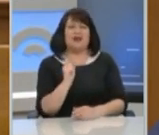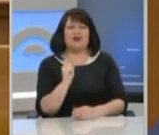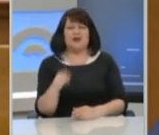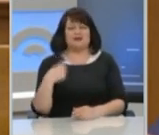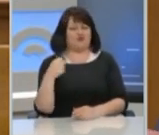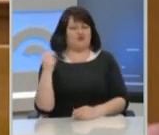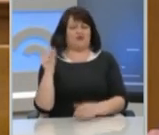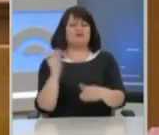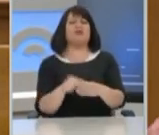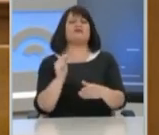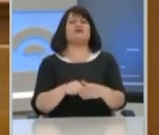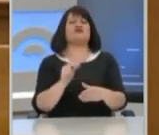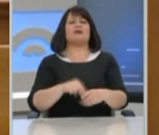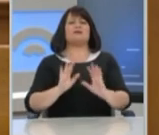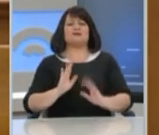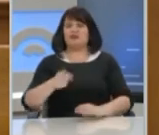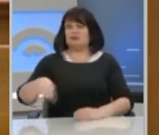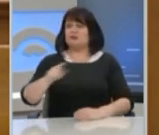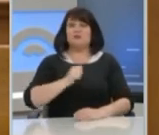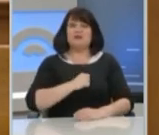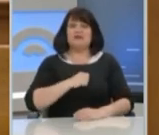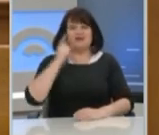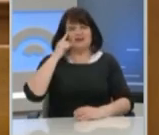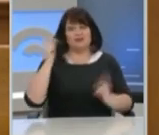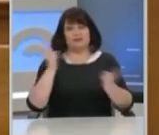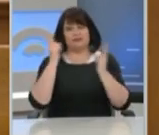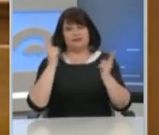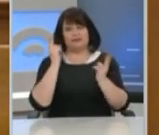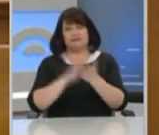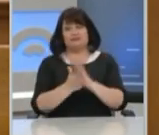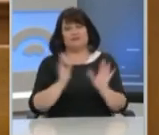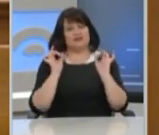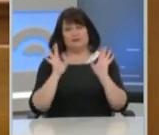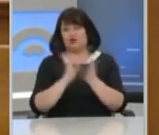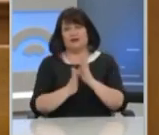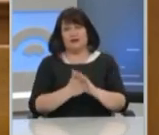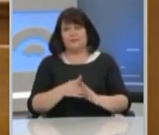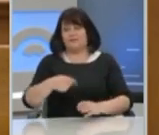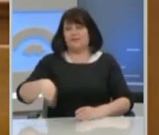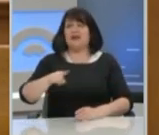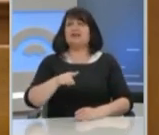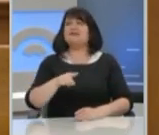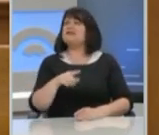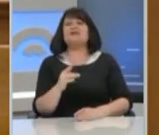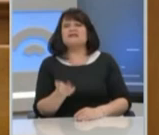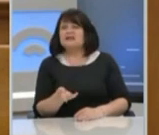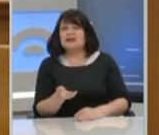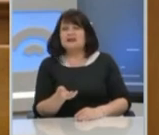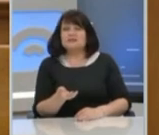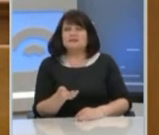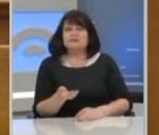ψηφίσετε. Γιατί για σας είναι αέρας, κοπανιστός. Εσείς, κυρίες και κύριοι συνάδελφοι,